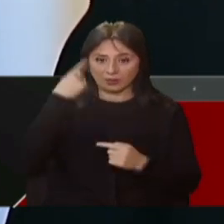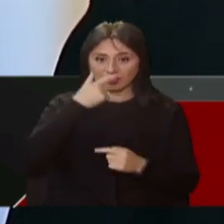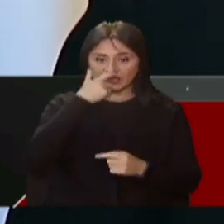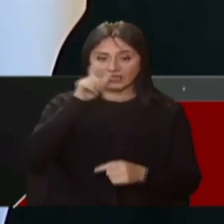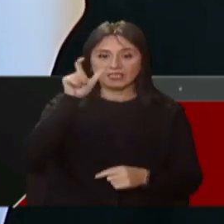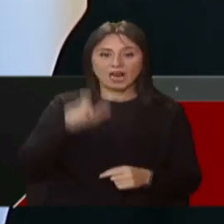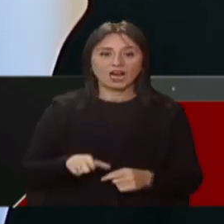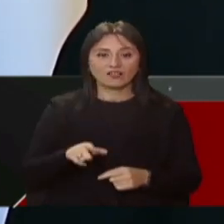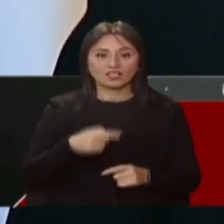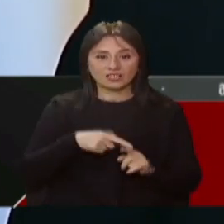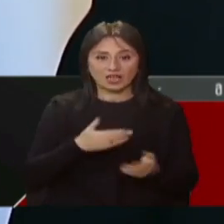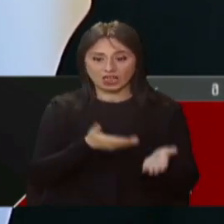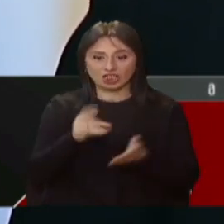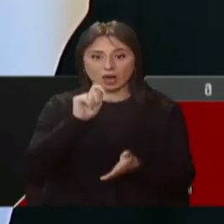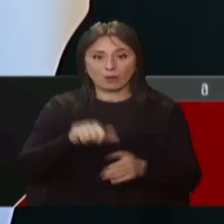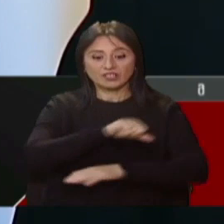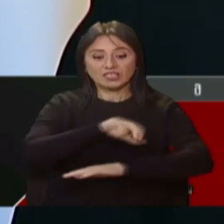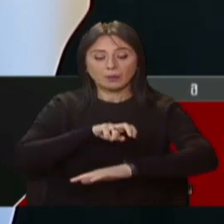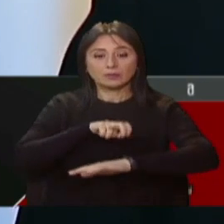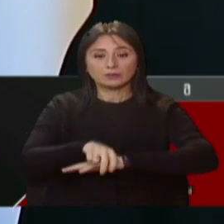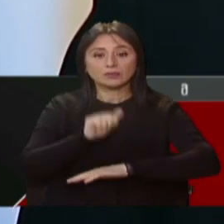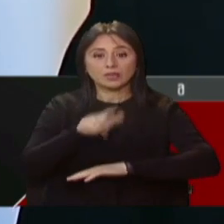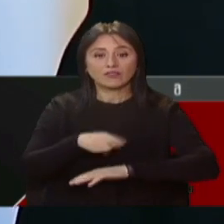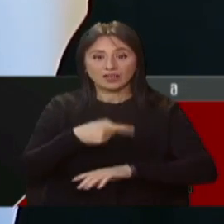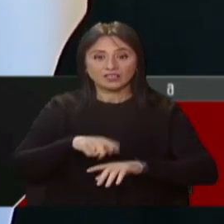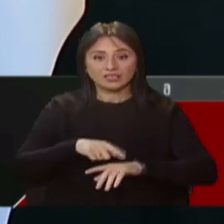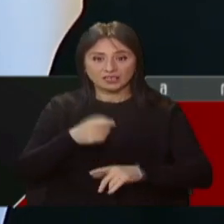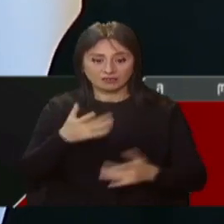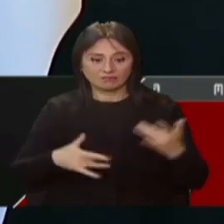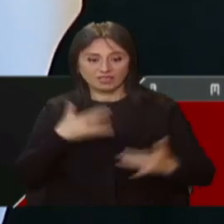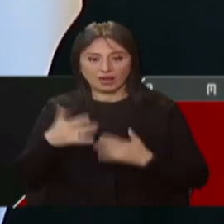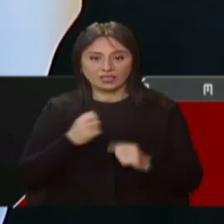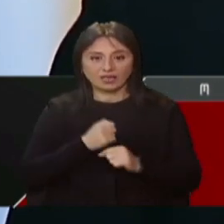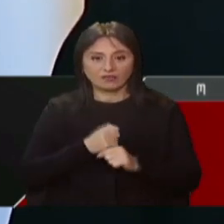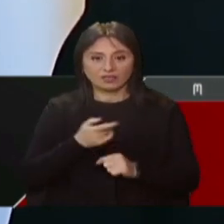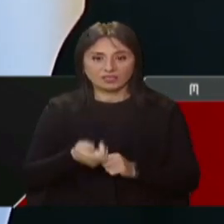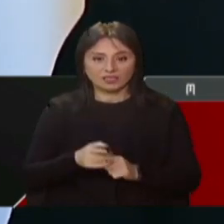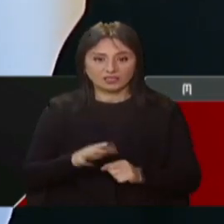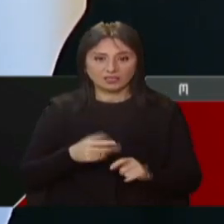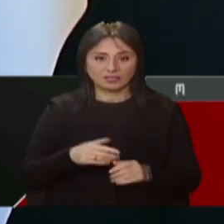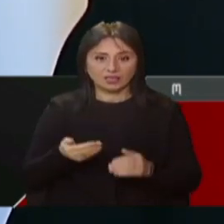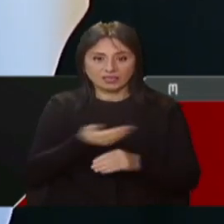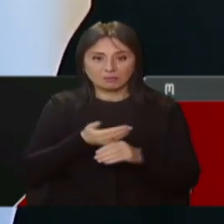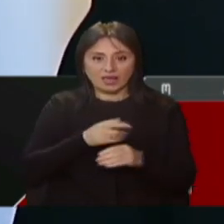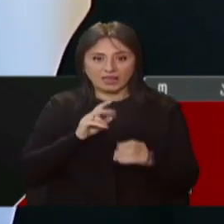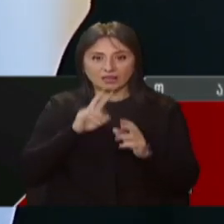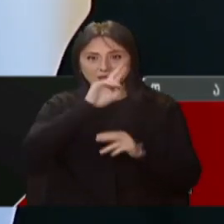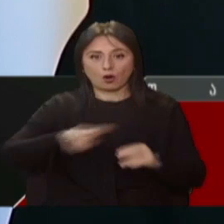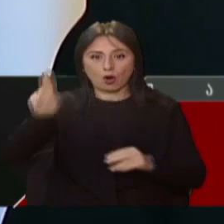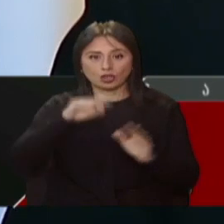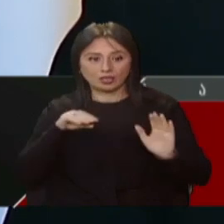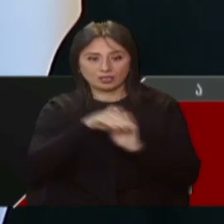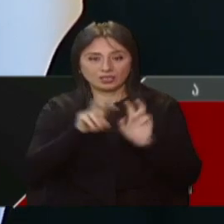Mihail Saakashvili să acțiamă brăzane băsăzul zgad mukweta insinuație magalitat is arăj nevidă să șiem dekte. Ica câte